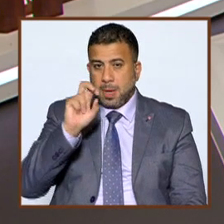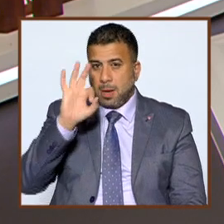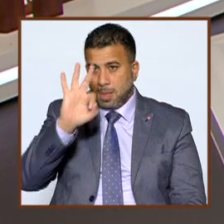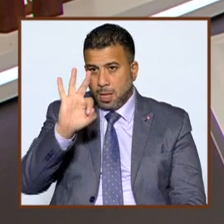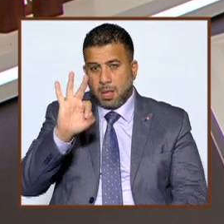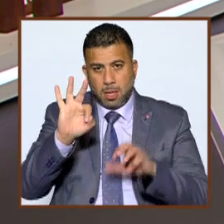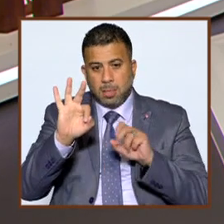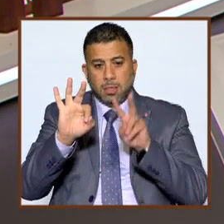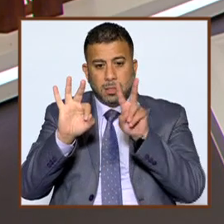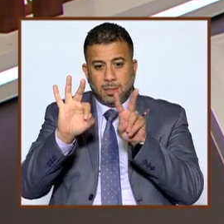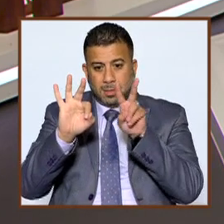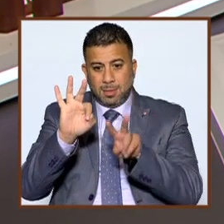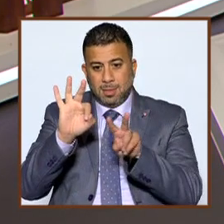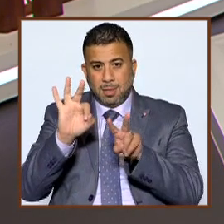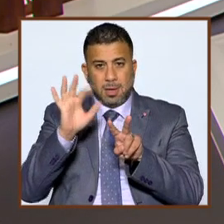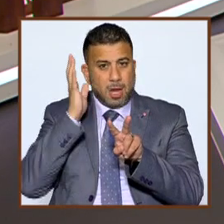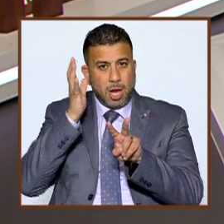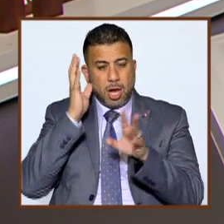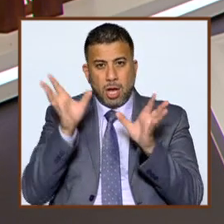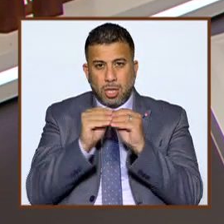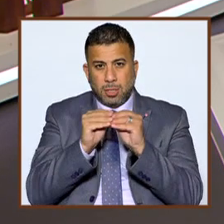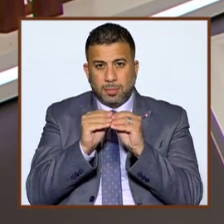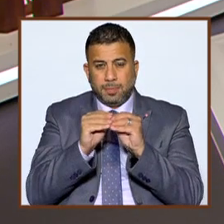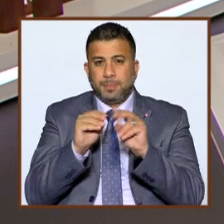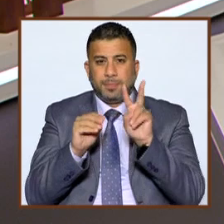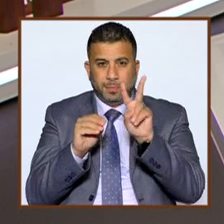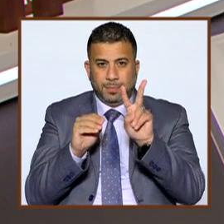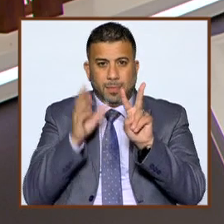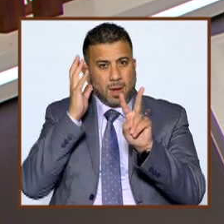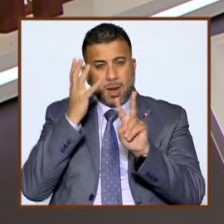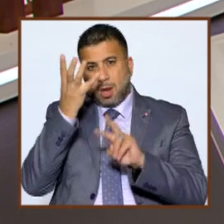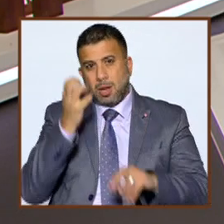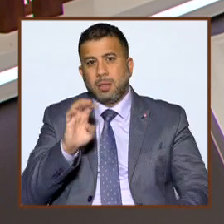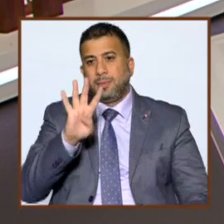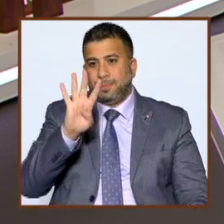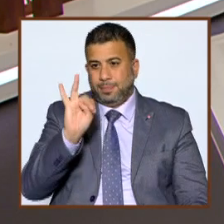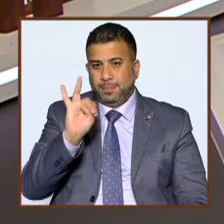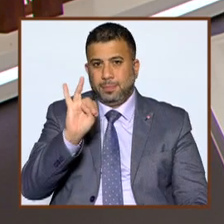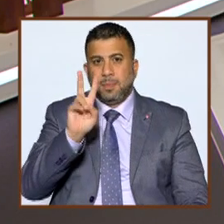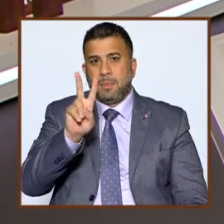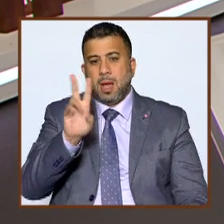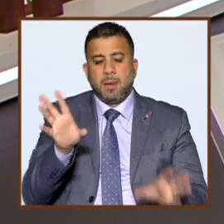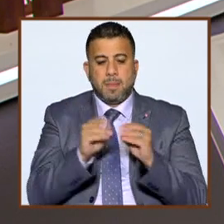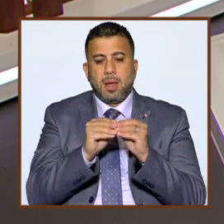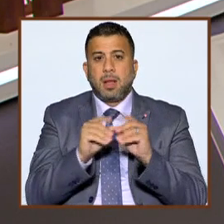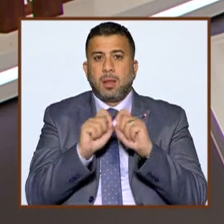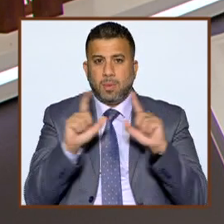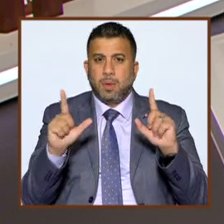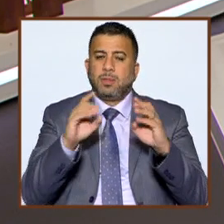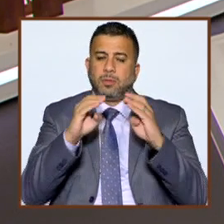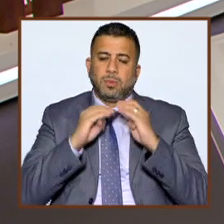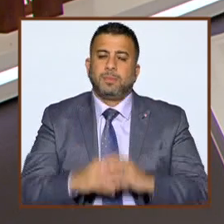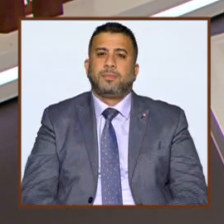المغرب، جمعت العشاء مع المغرب ركعتين العشاء. إن شاء الله يا هدى. مشكور، جزاك الله خير.